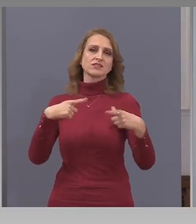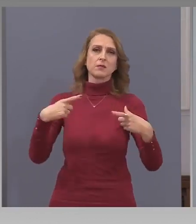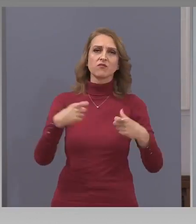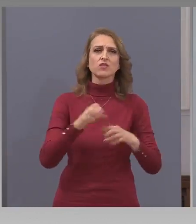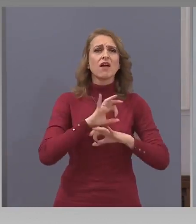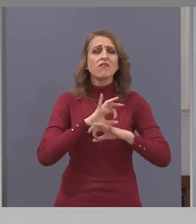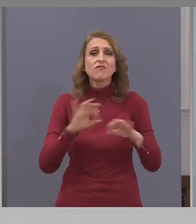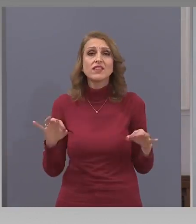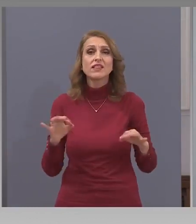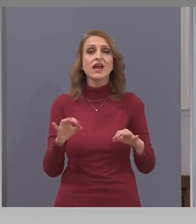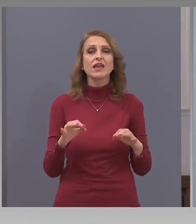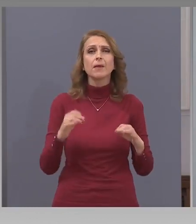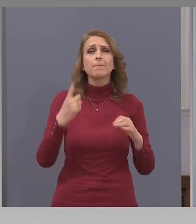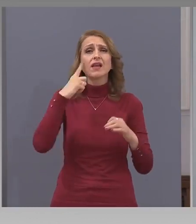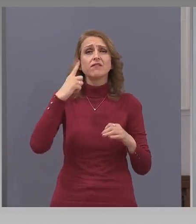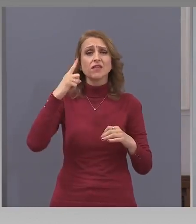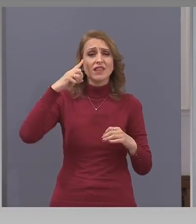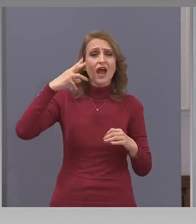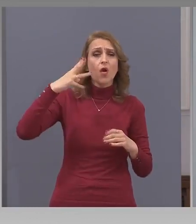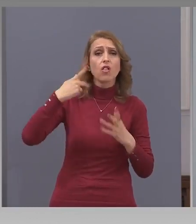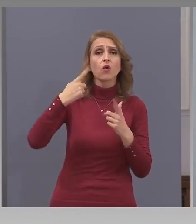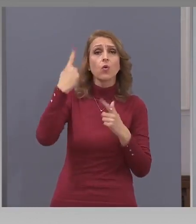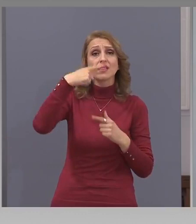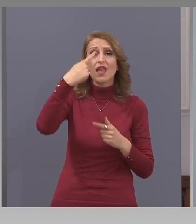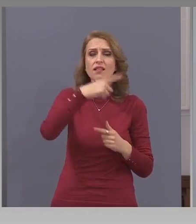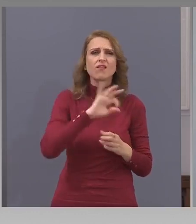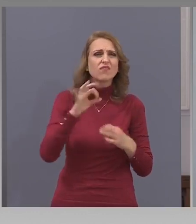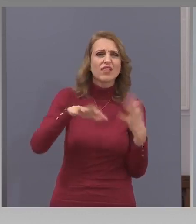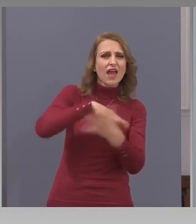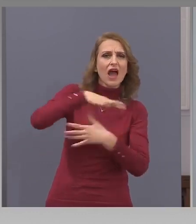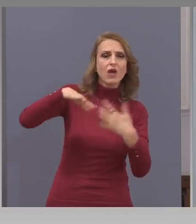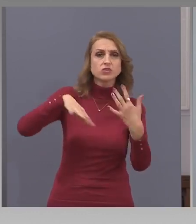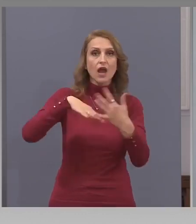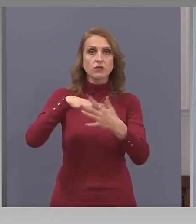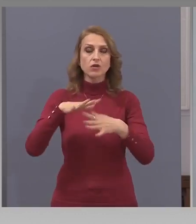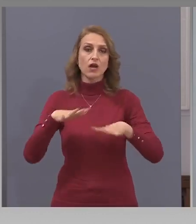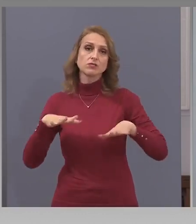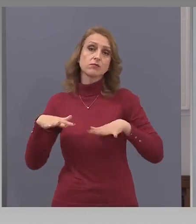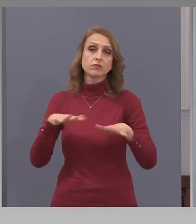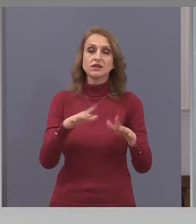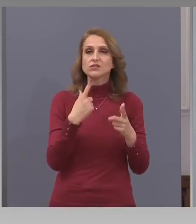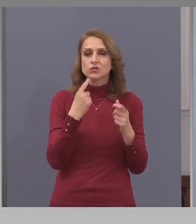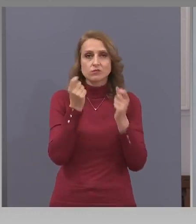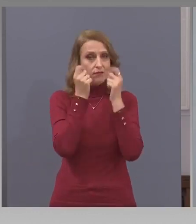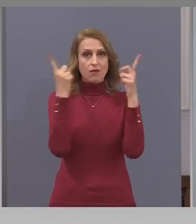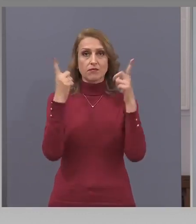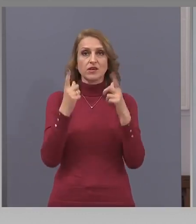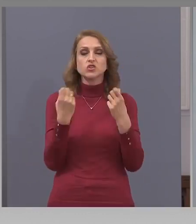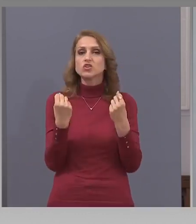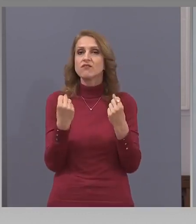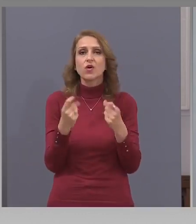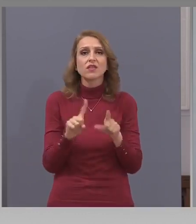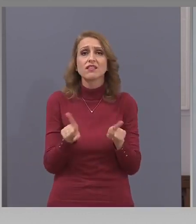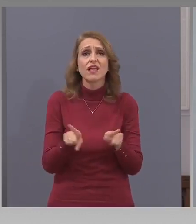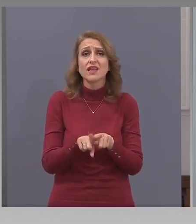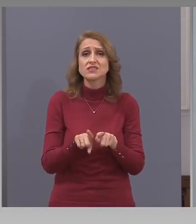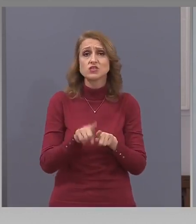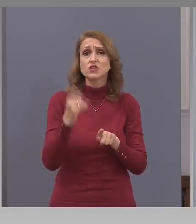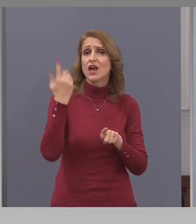Първите дни на войната е хаос, винаги. Трудно, защото изведнъж ти се е случило. Живота вече не е